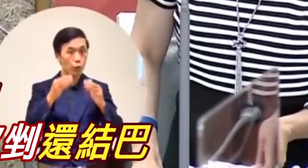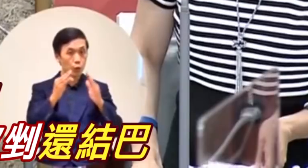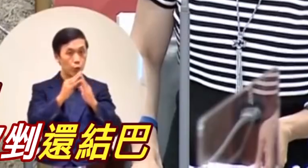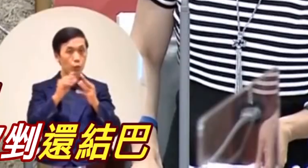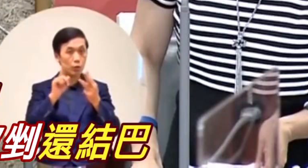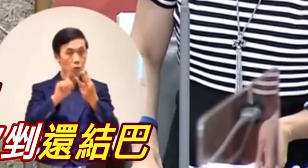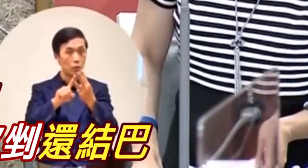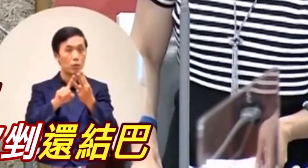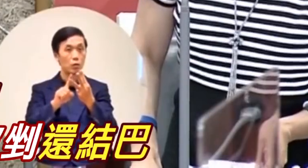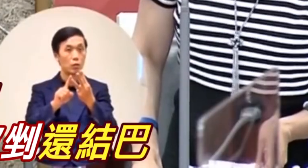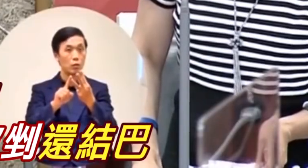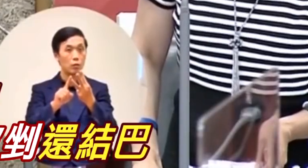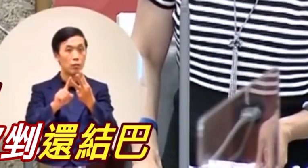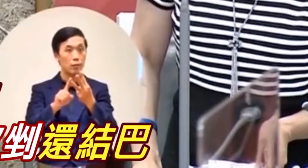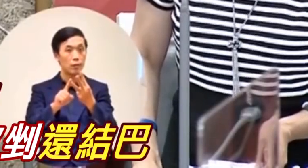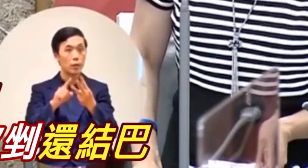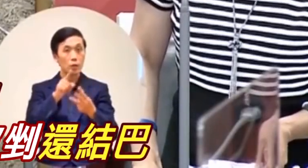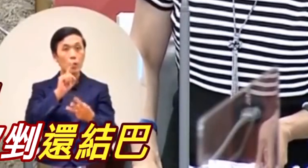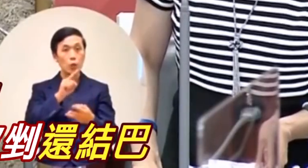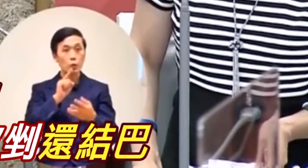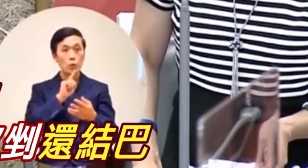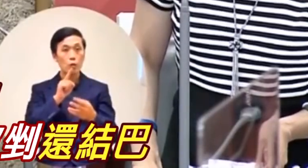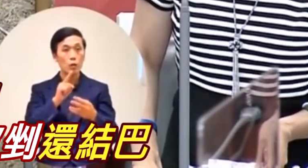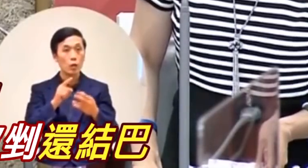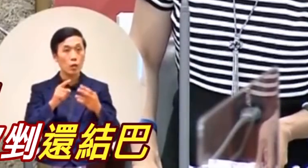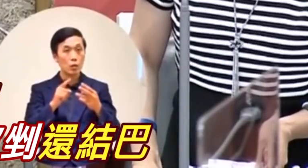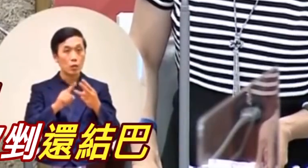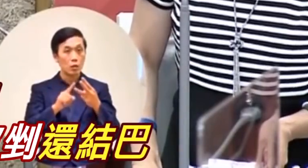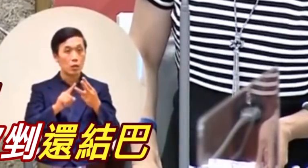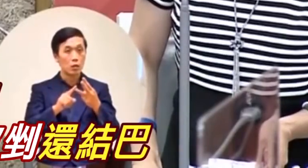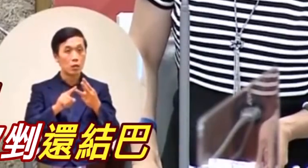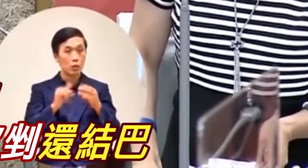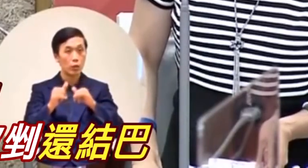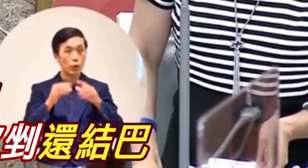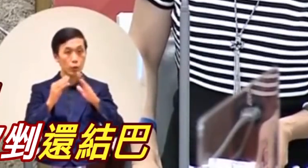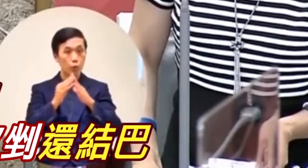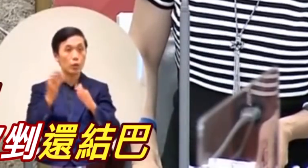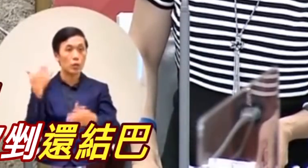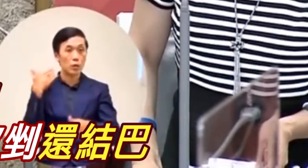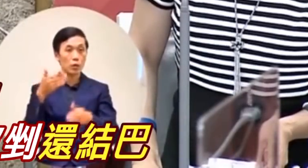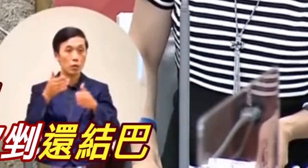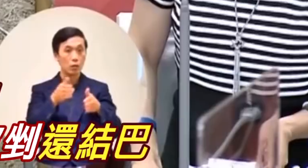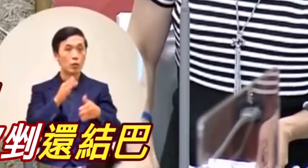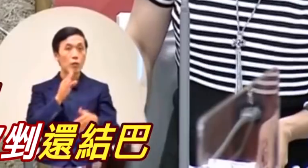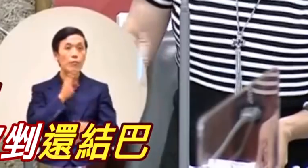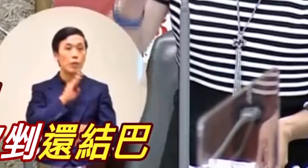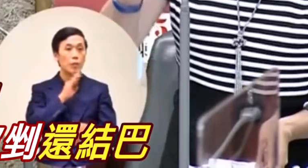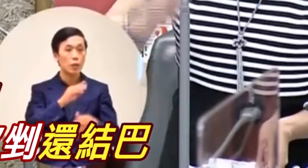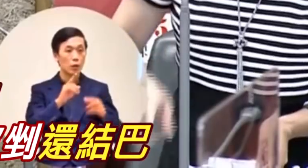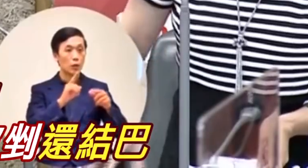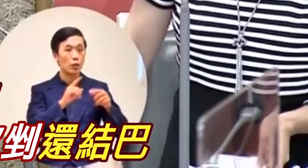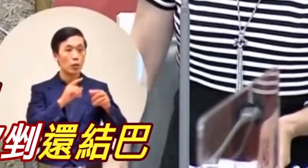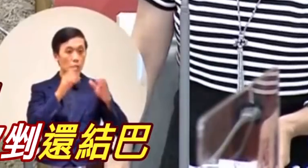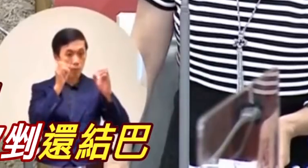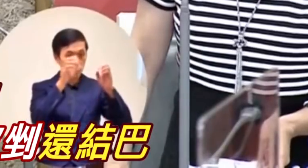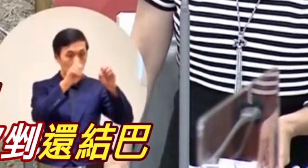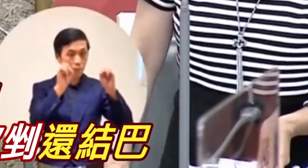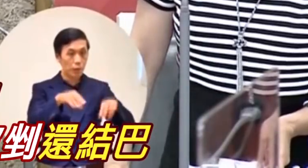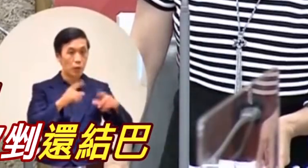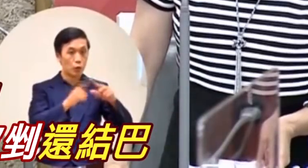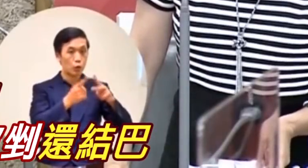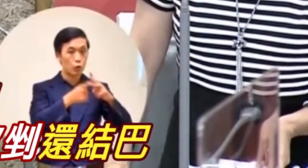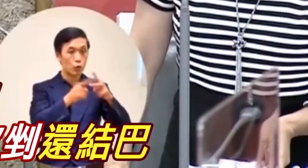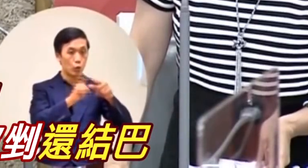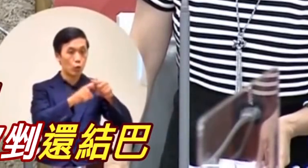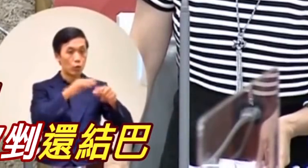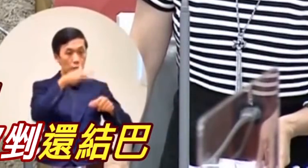跟那个 你讲的是中山国小 吗？合作的中山过去废弃的中山国小。 好，那我问你，那左营